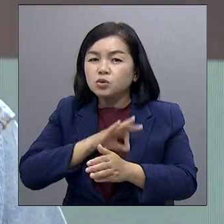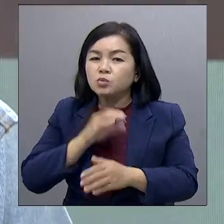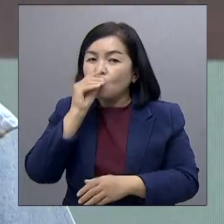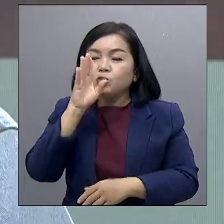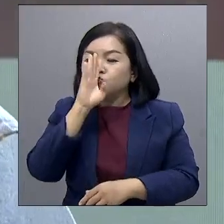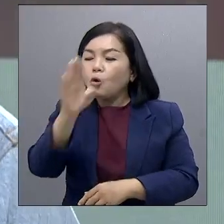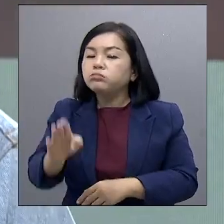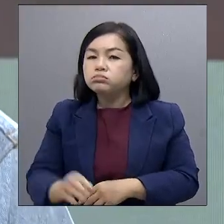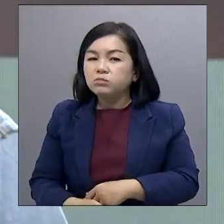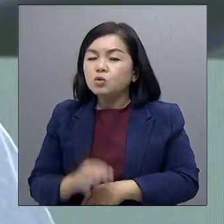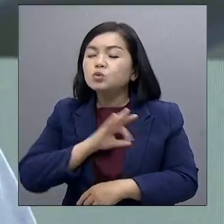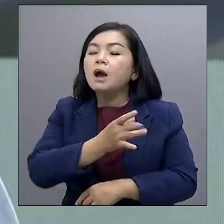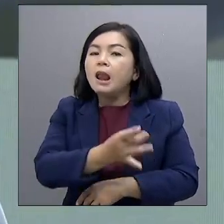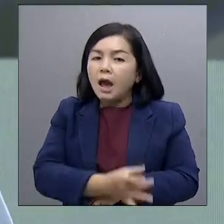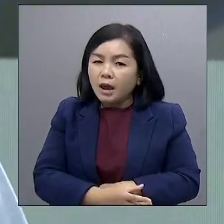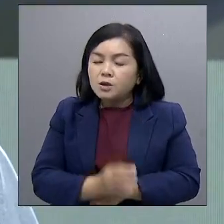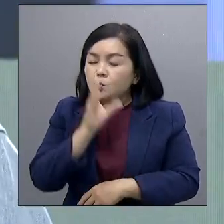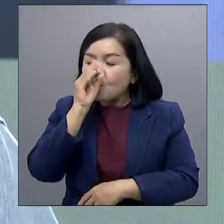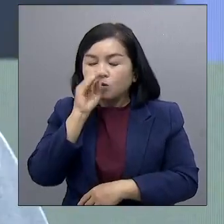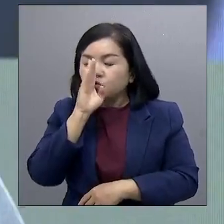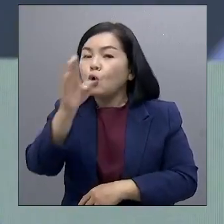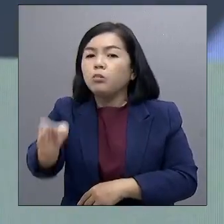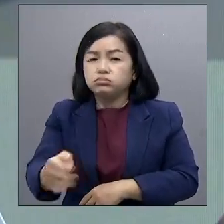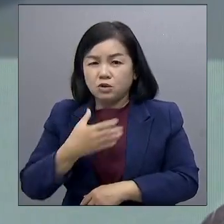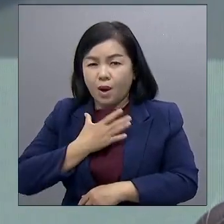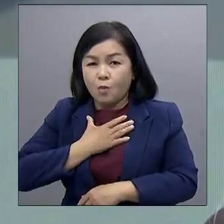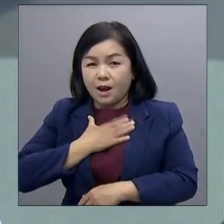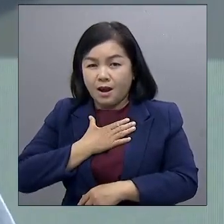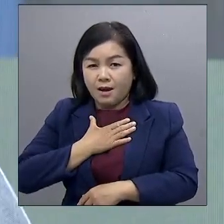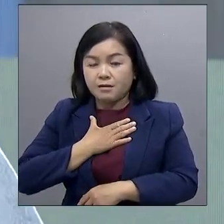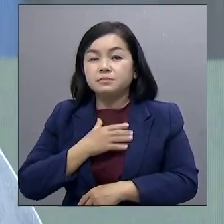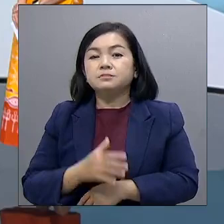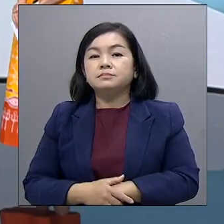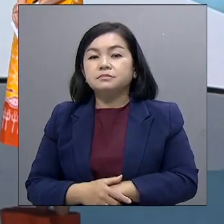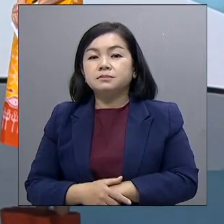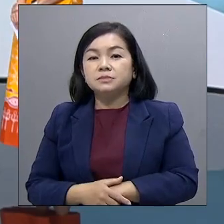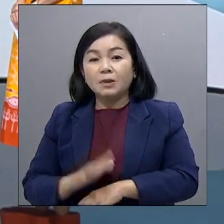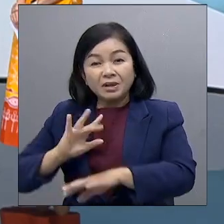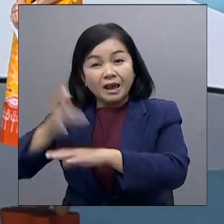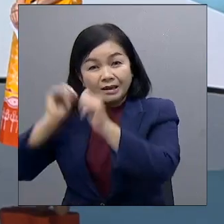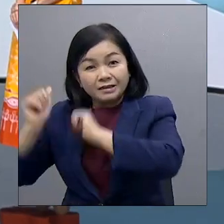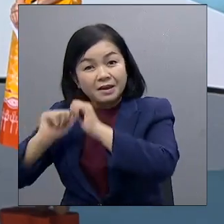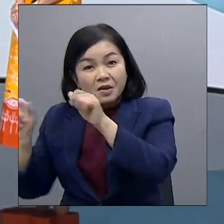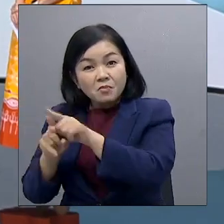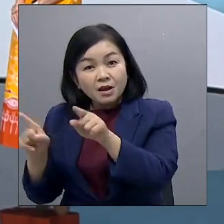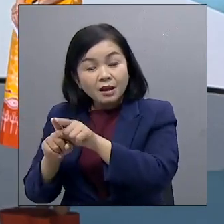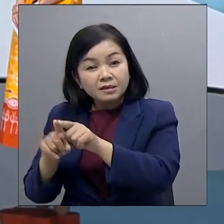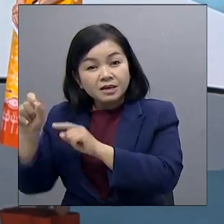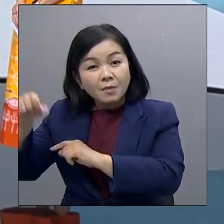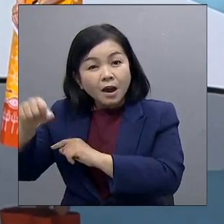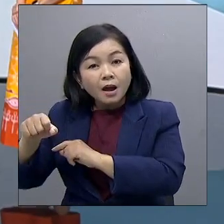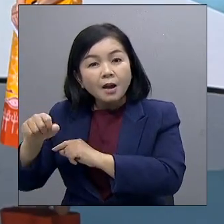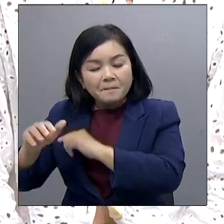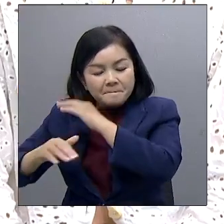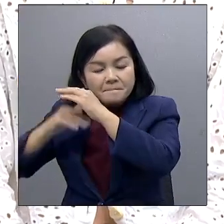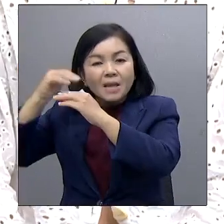อย่างงั้นไม่ว่าจะร้ายดียังไงเขาจะออกมาอย่างนั้นเลยเป็นเส้นตรงครับซึ่งคาแรคเตอร์ก็จะเป็นอย่างนั้นทั้งเรื่องเอ่อมีการพัฒนา